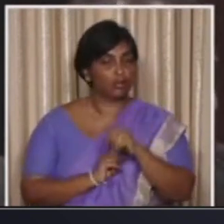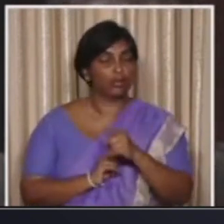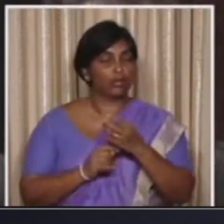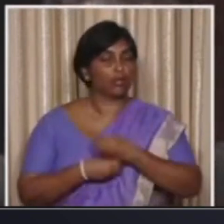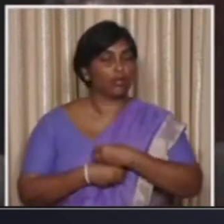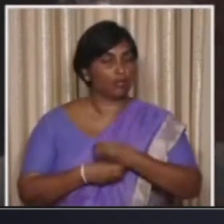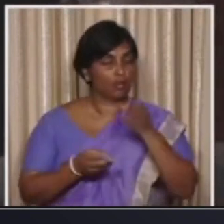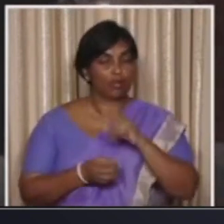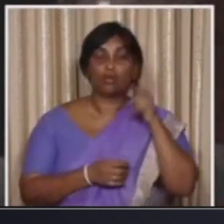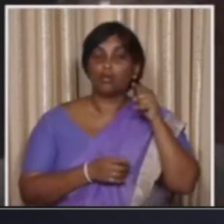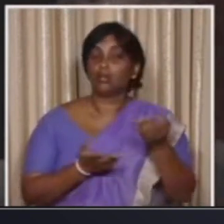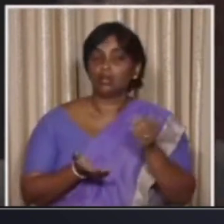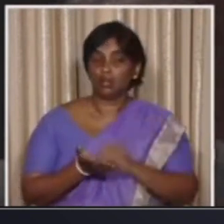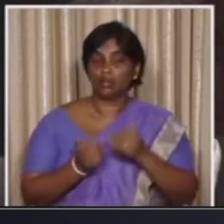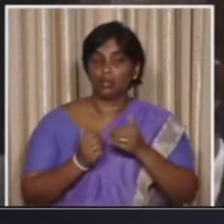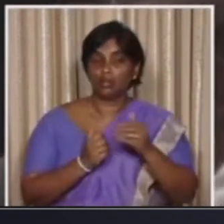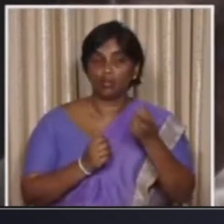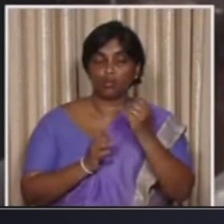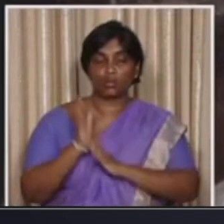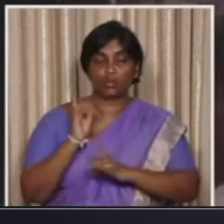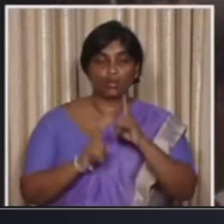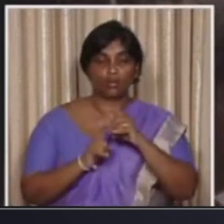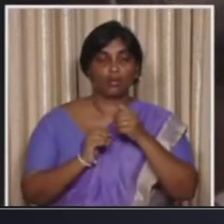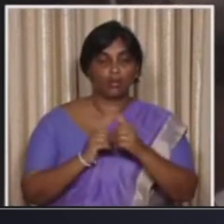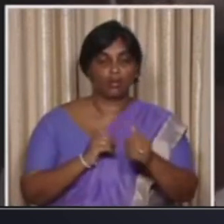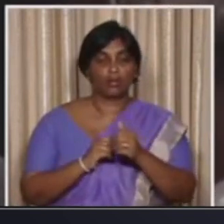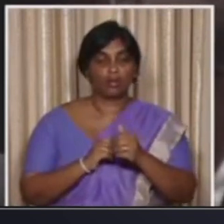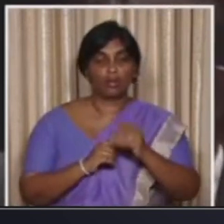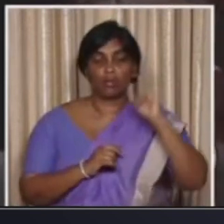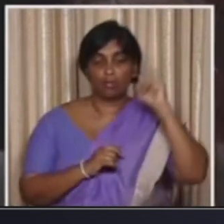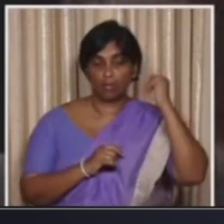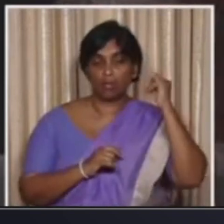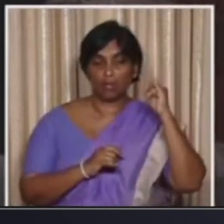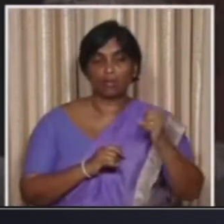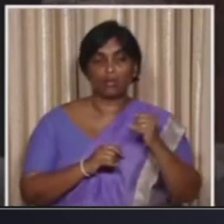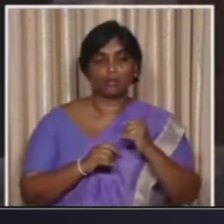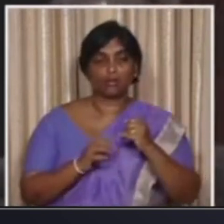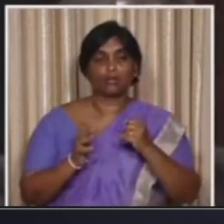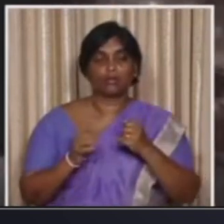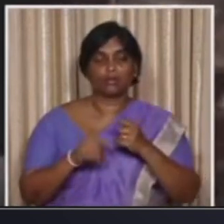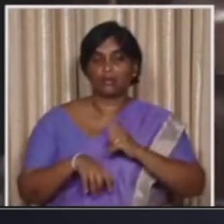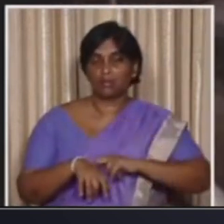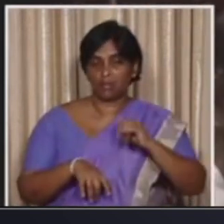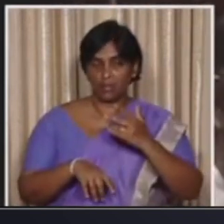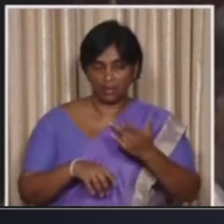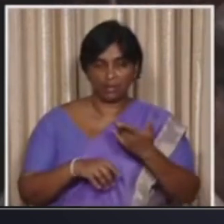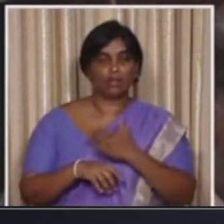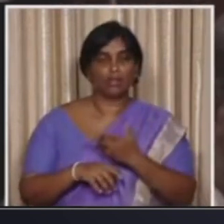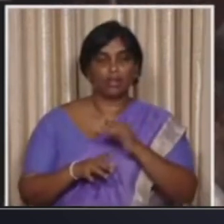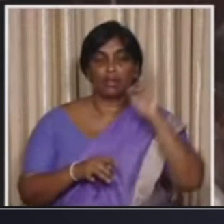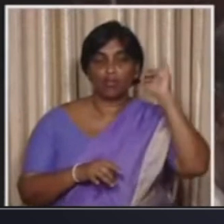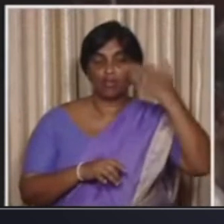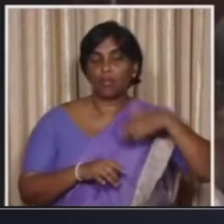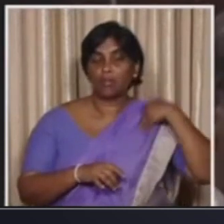විනාශ වෙද්දී තව වෙනකන් මුදල් අමාත්‍යංශේ ලොක්කොණ්ඩ අවධානයක් නැහැ මේ මුදල් අමාත්‍යංශේ කවුද